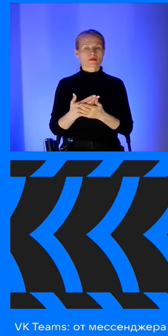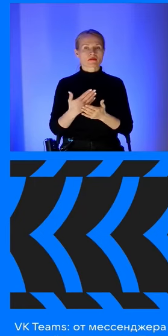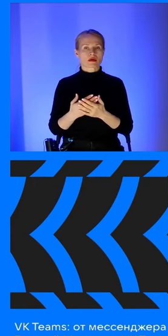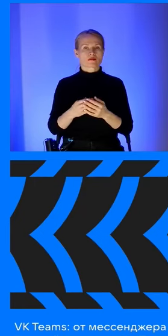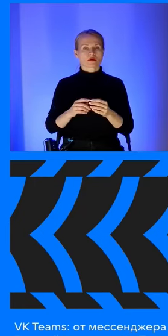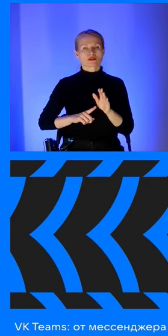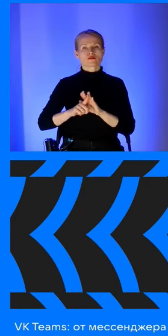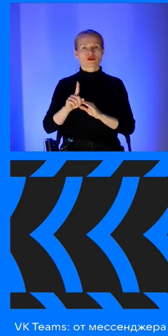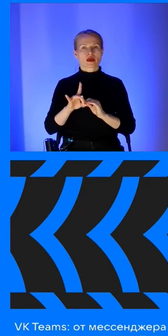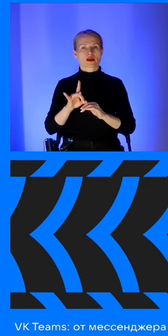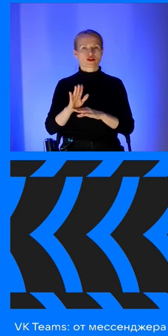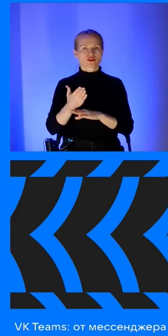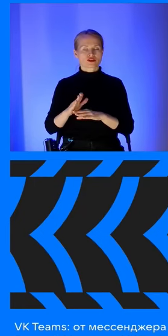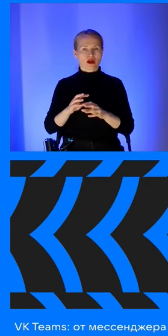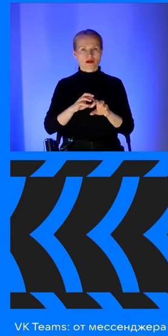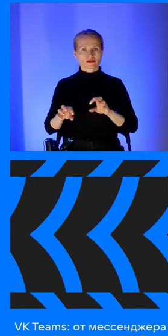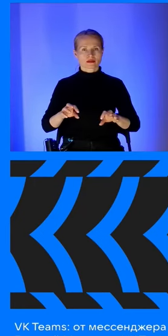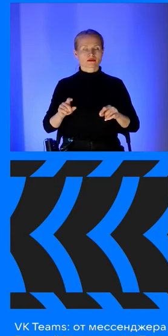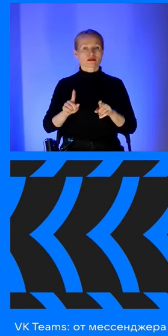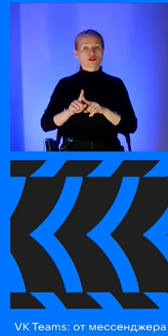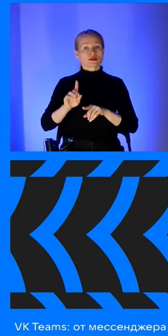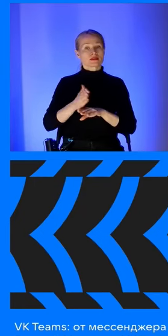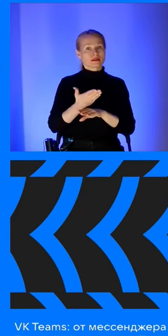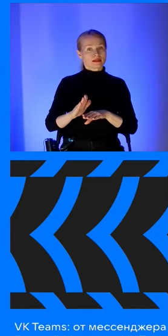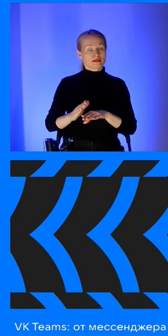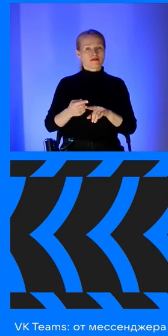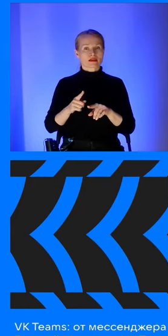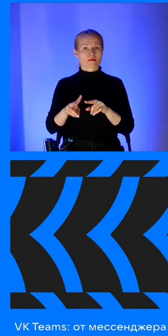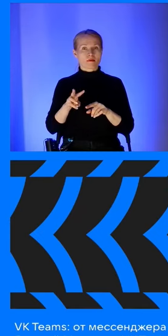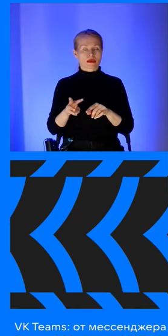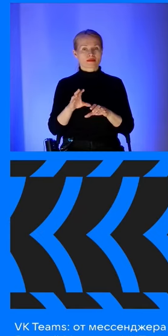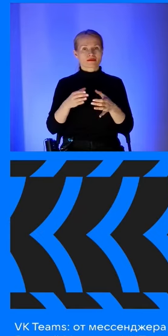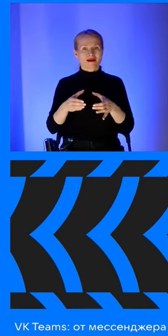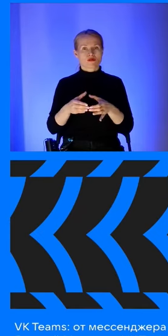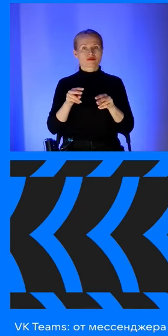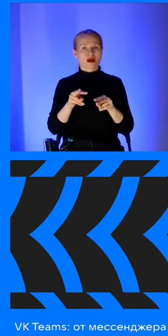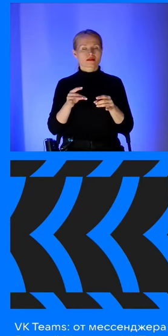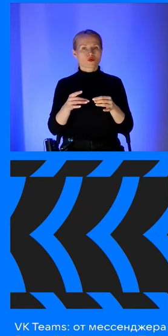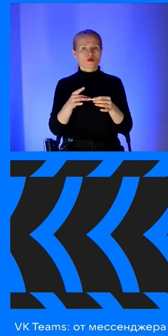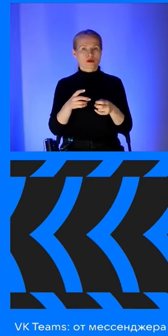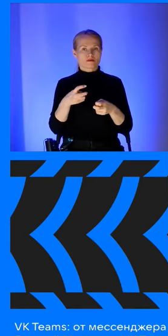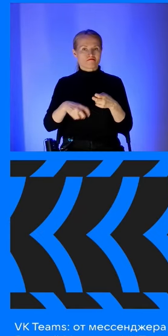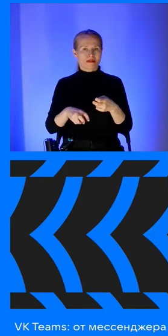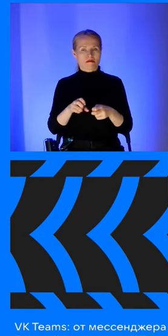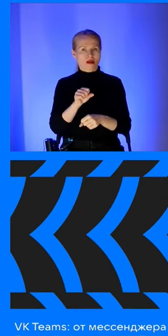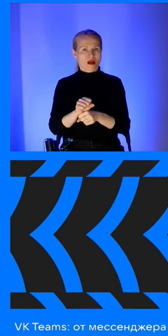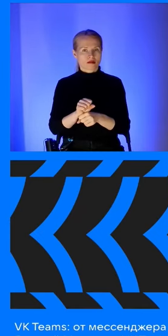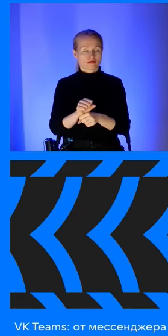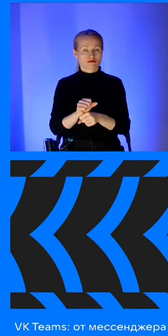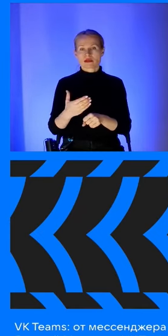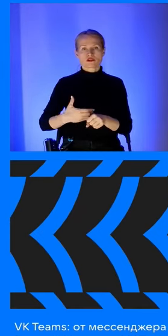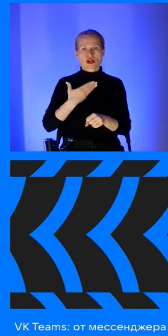запустили решардинг, и все равно какую-то ячейку начали делить, в это время контроллер помирает по каким-то причинам, ничего